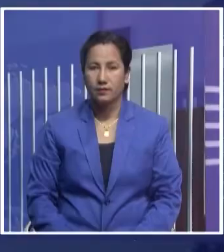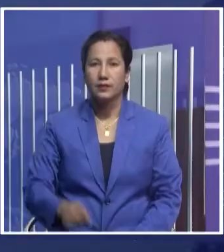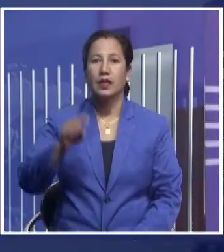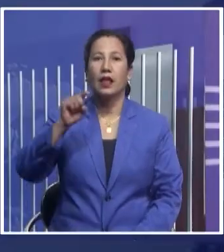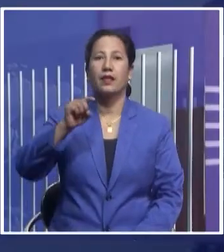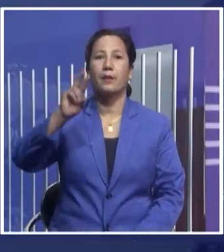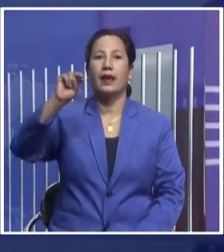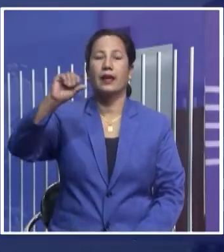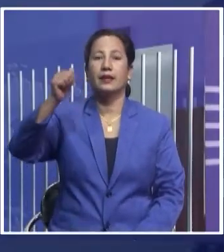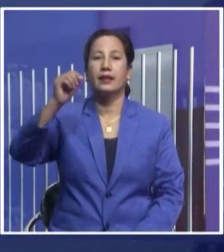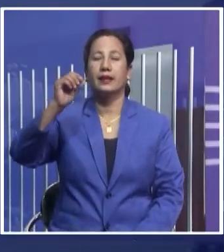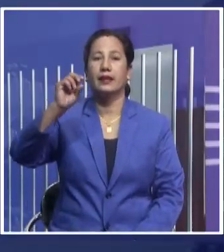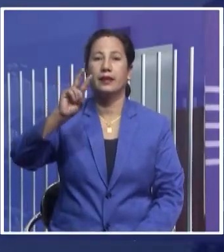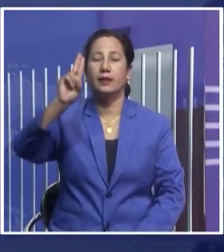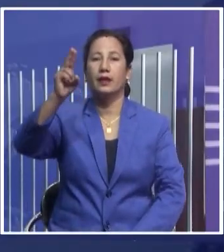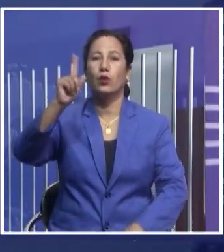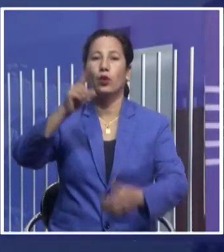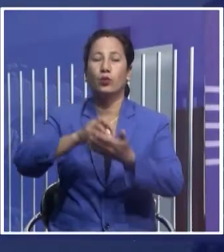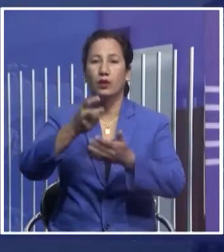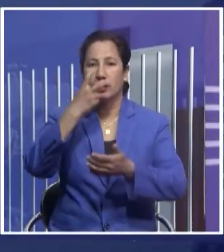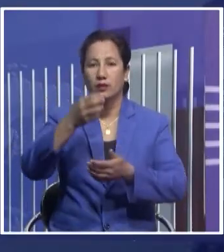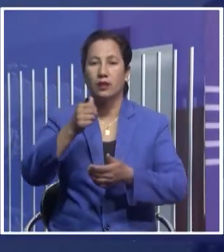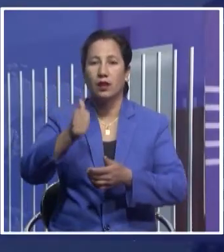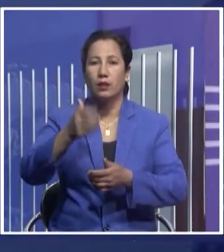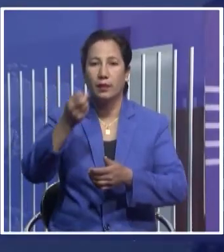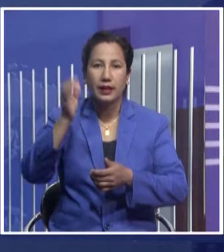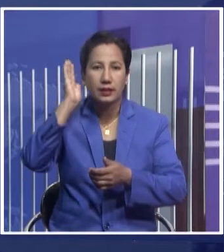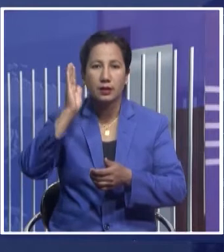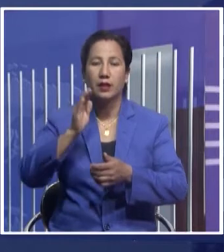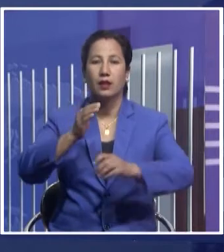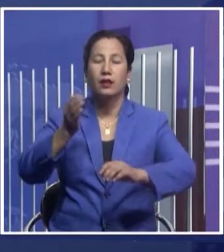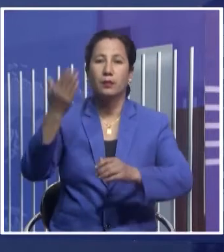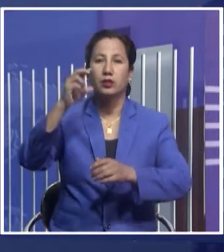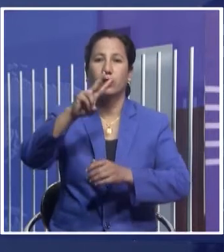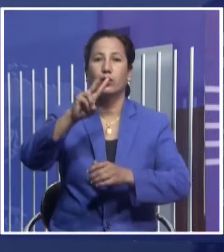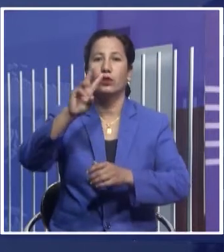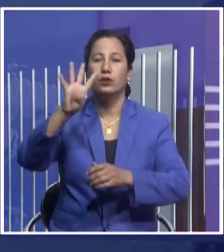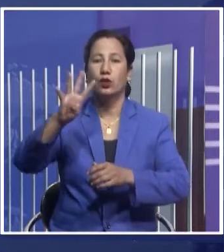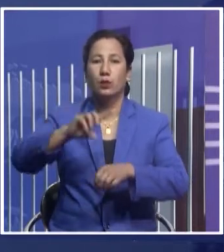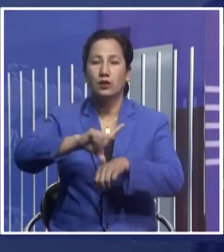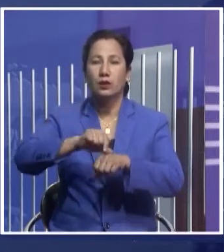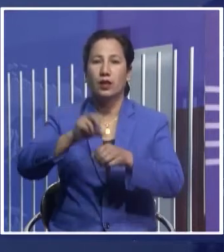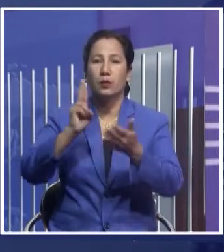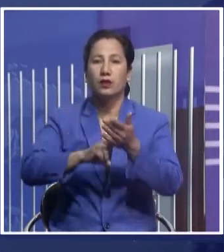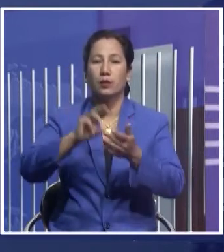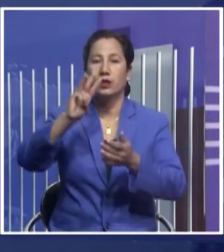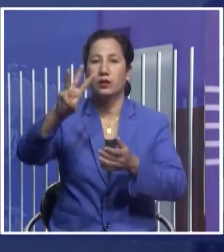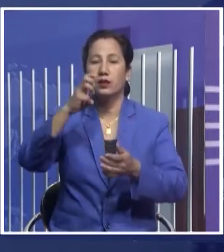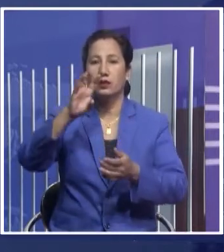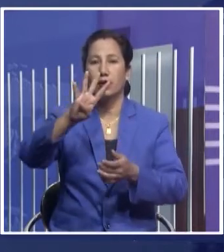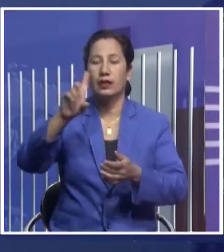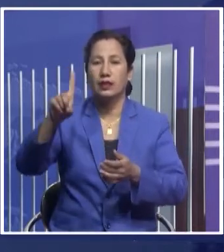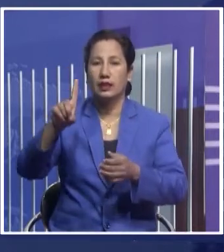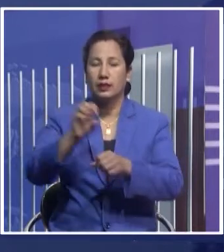तपाईं एनटीभी कोहलपुर हेर्दै हुनुहुन्छ। अब बाँकी समाचार। पछिल्लो 24 घण्टामा थप 341 जनामा